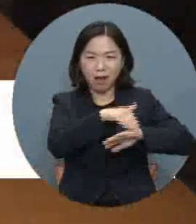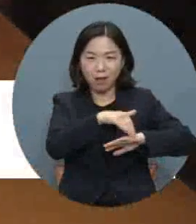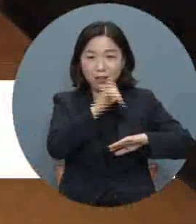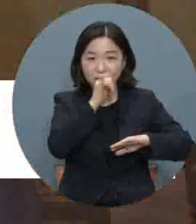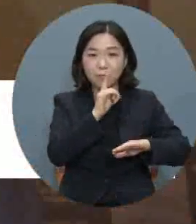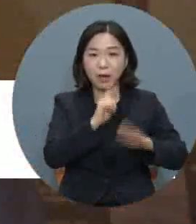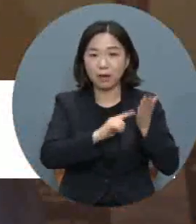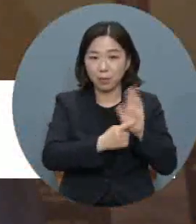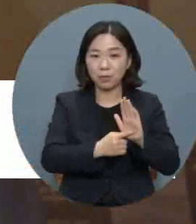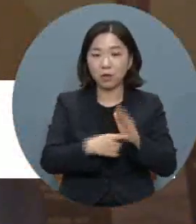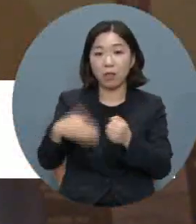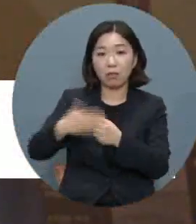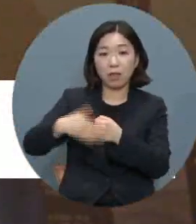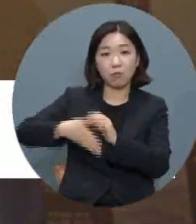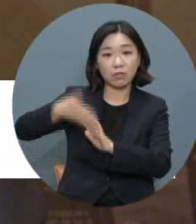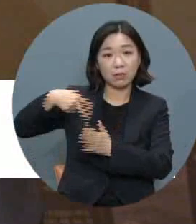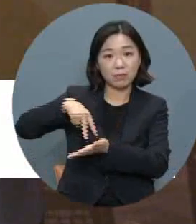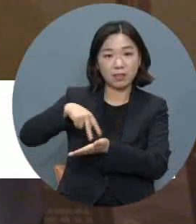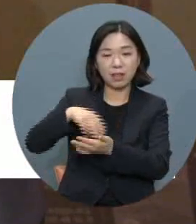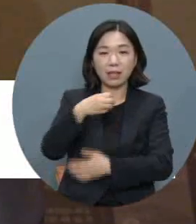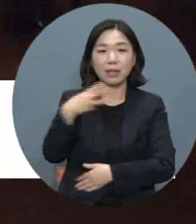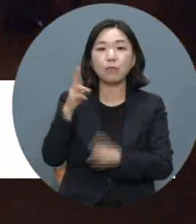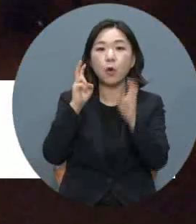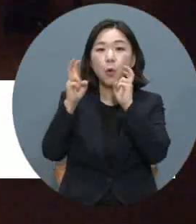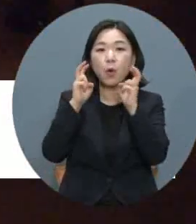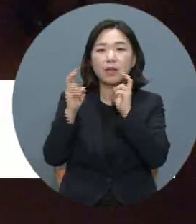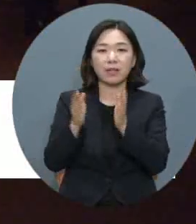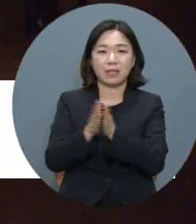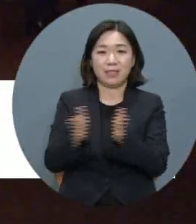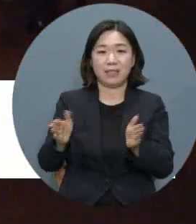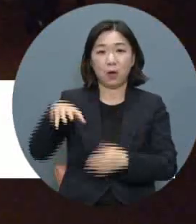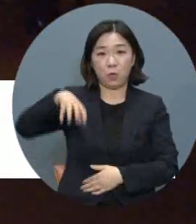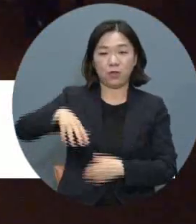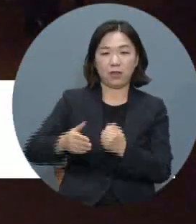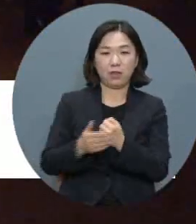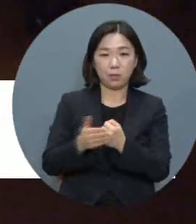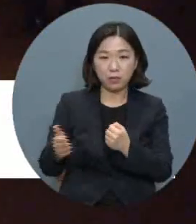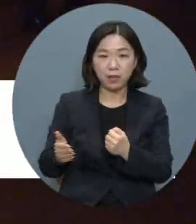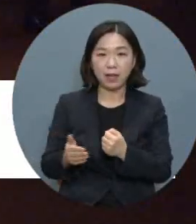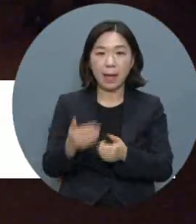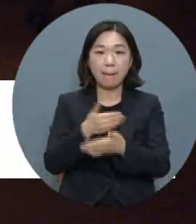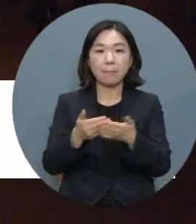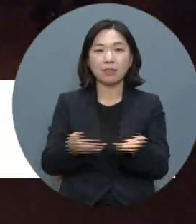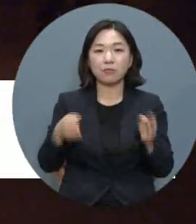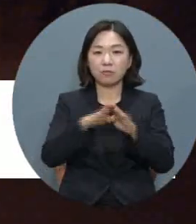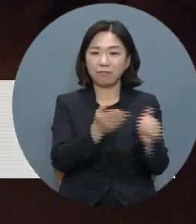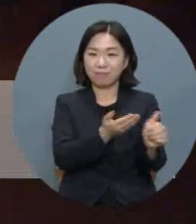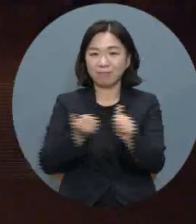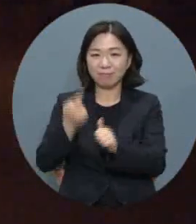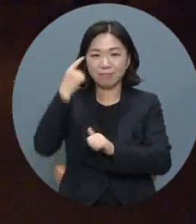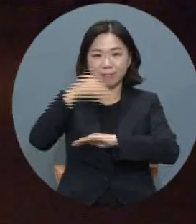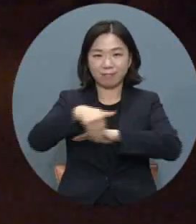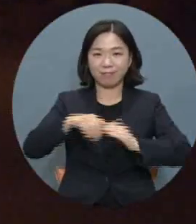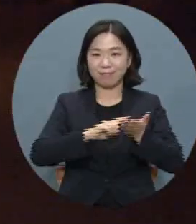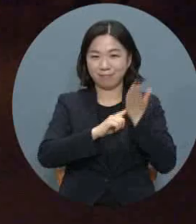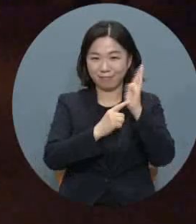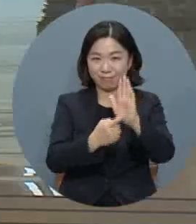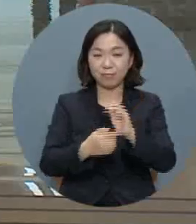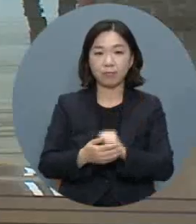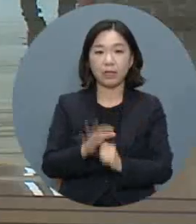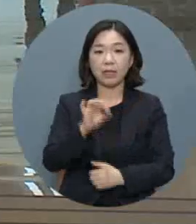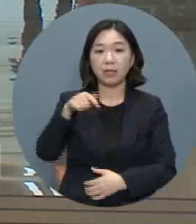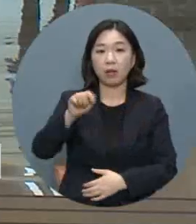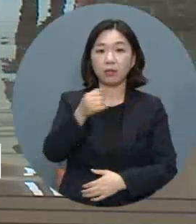고이 회장의 출생지이자 삼성그룹이 시작된 곳임을 내세워 미술관 유치 의사를 밝혔습니다.